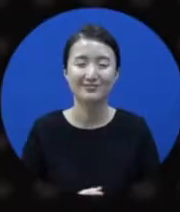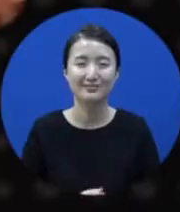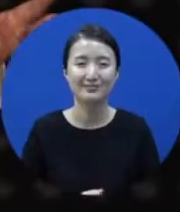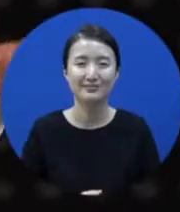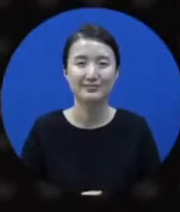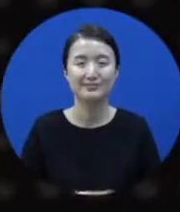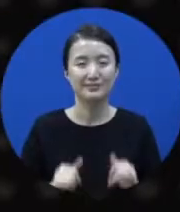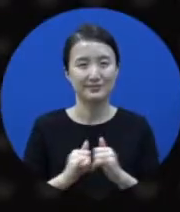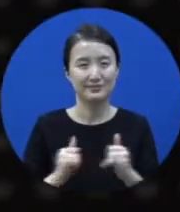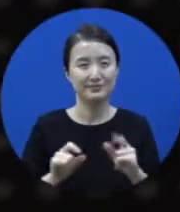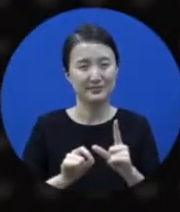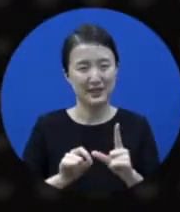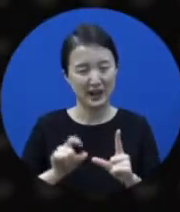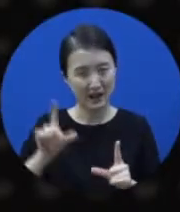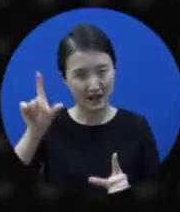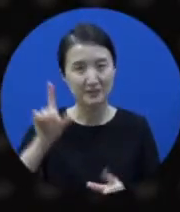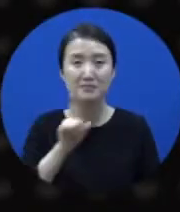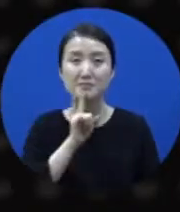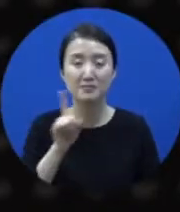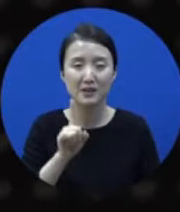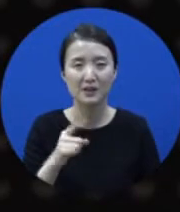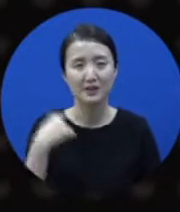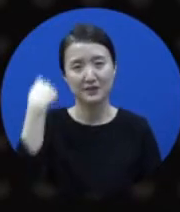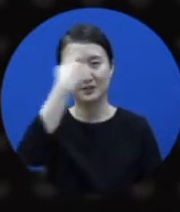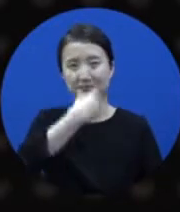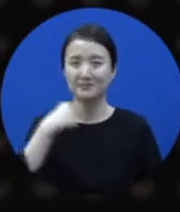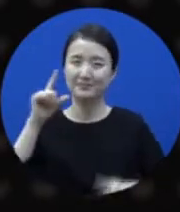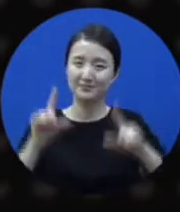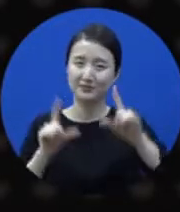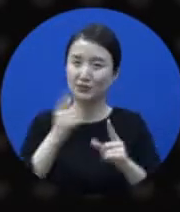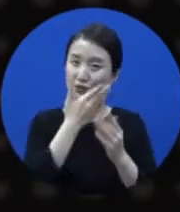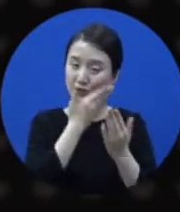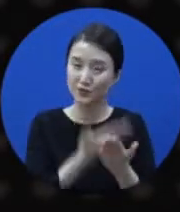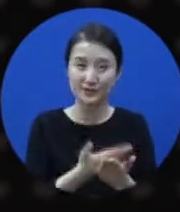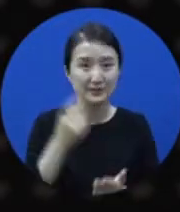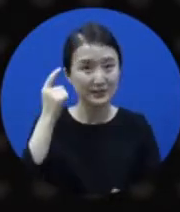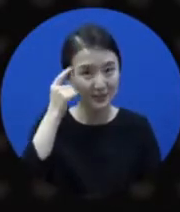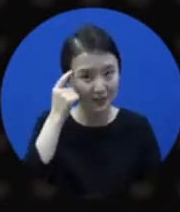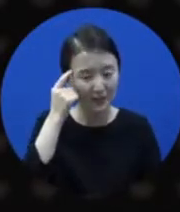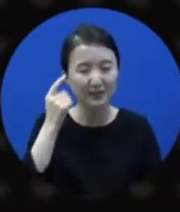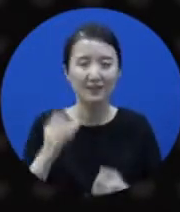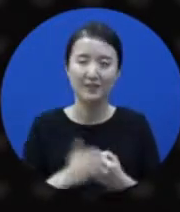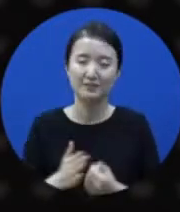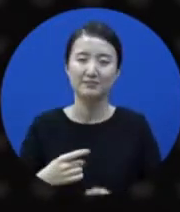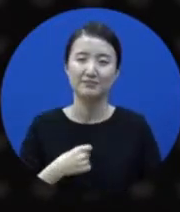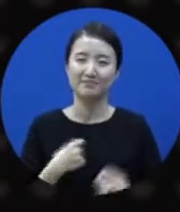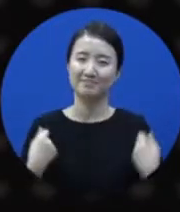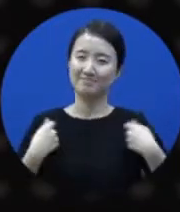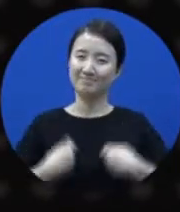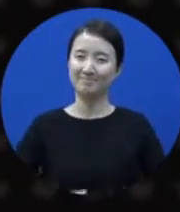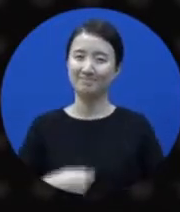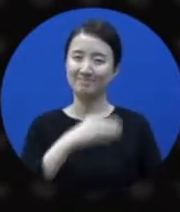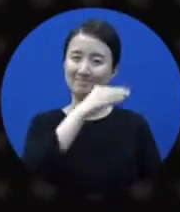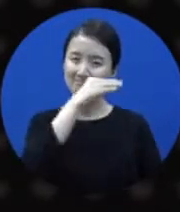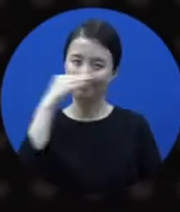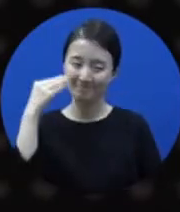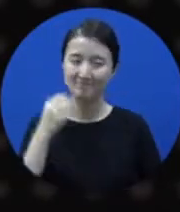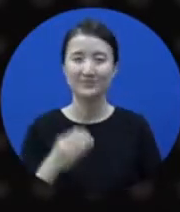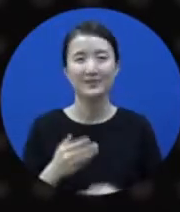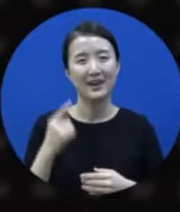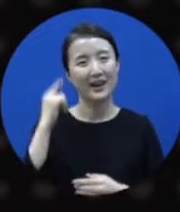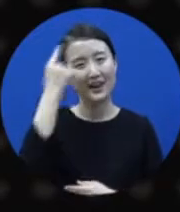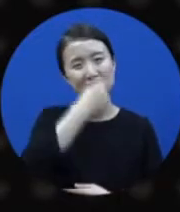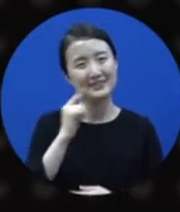나오셨네요. 예, 보통의 사람들은 뭐 그래도 외모가 좀 중요하다 이렇게 생각을 하실지 모르겠습니다. 그래서 이제 옷도 잘 차려입고 나가기